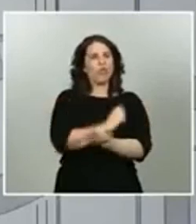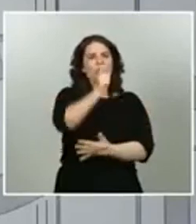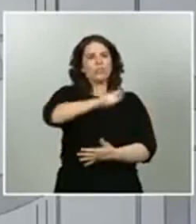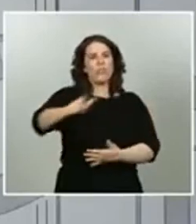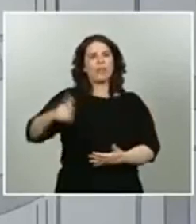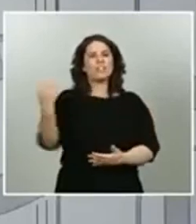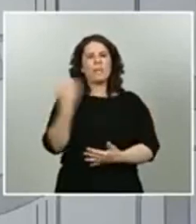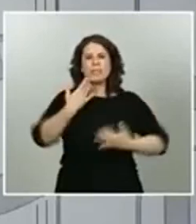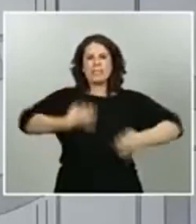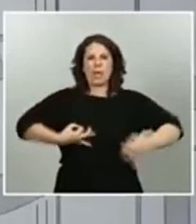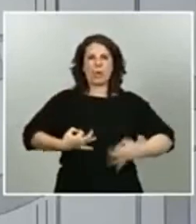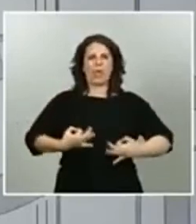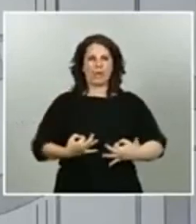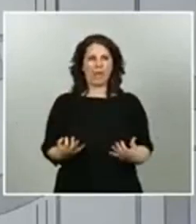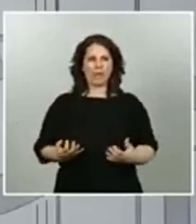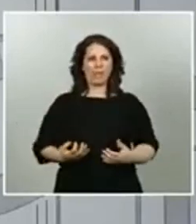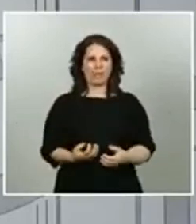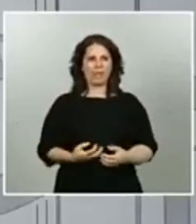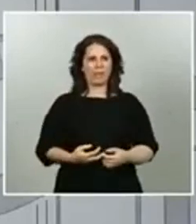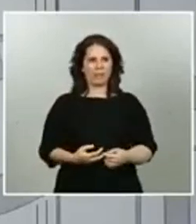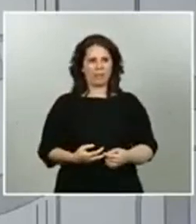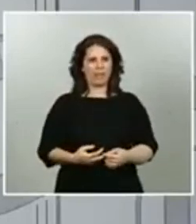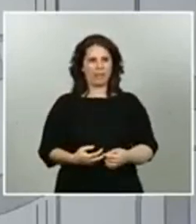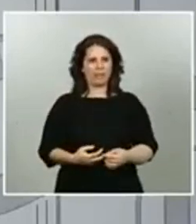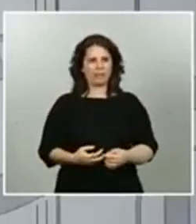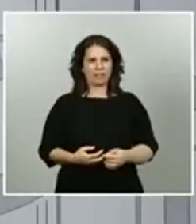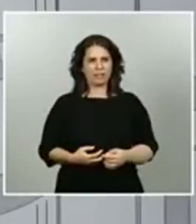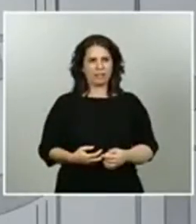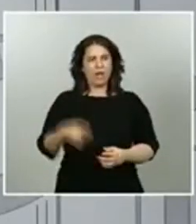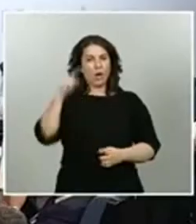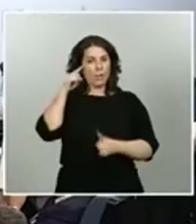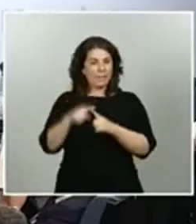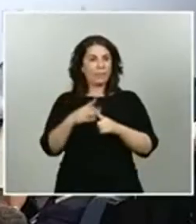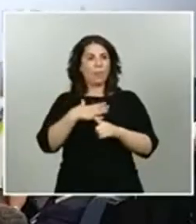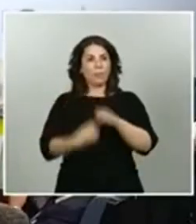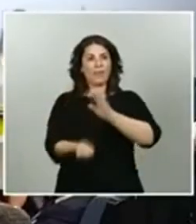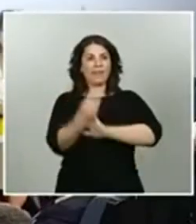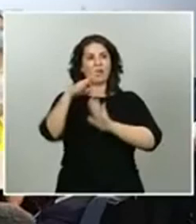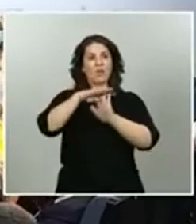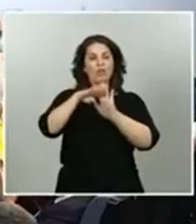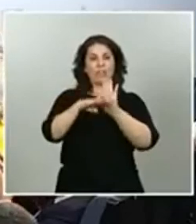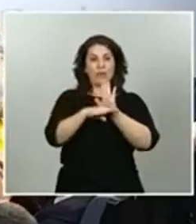creare le condizioni perché tutti possano rispettare le nostre leggi. Che permitano